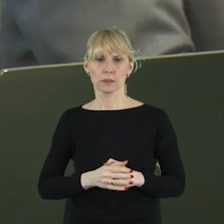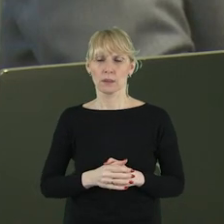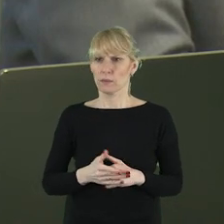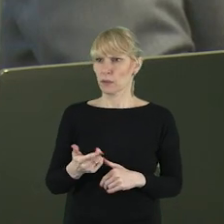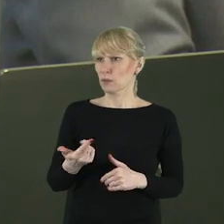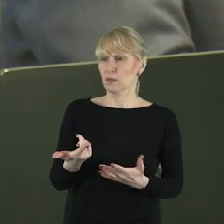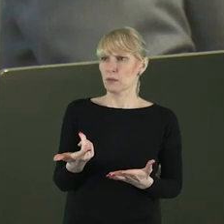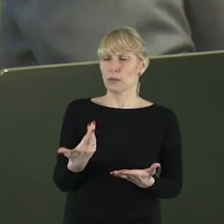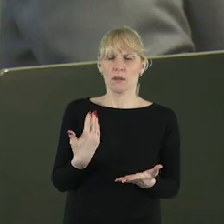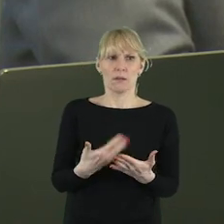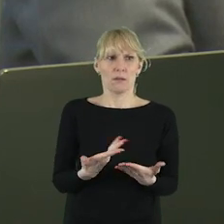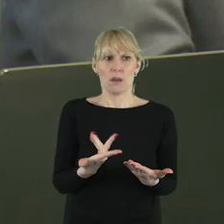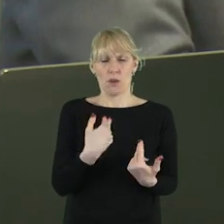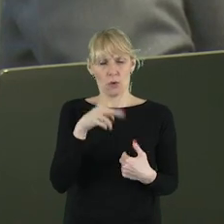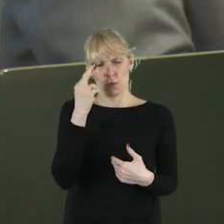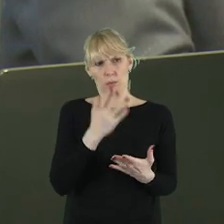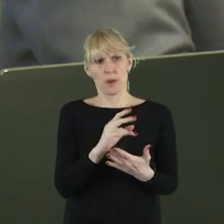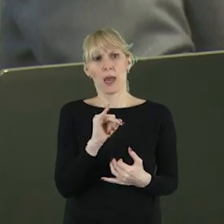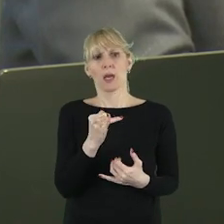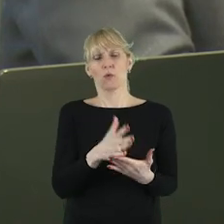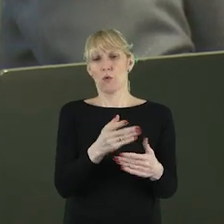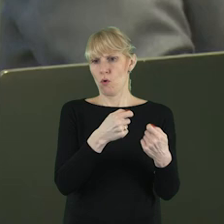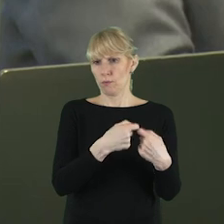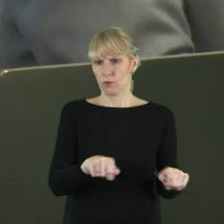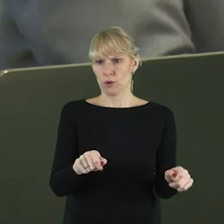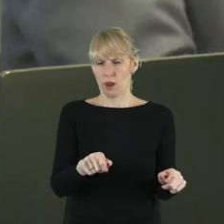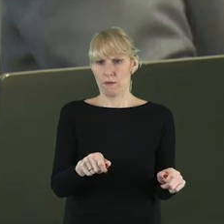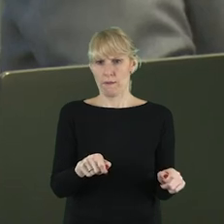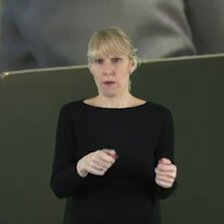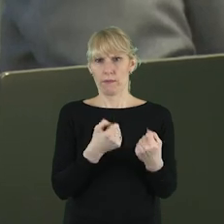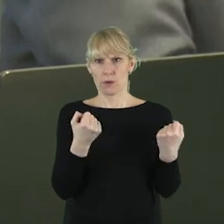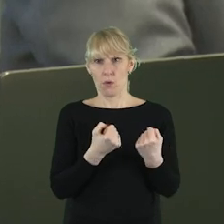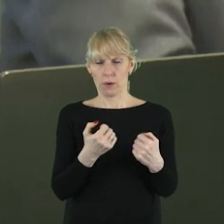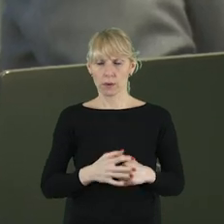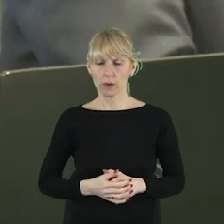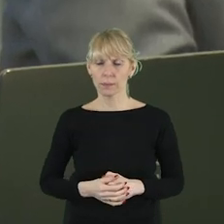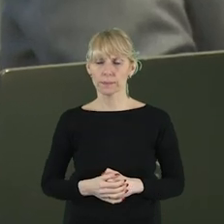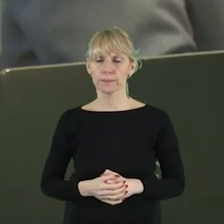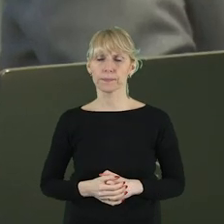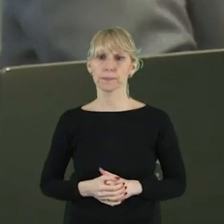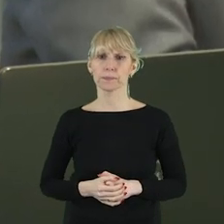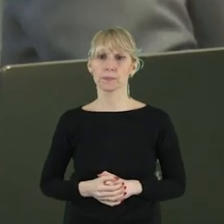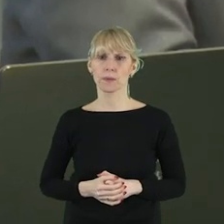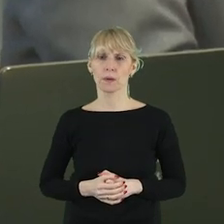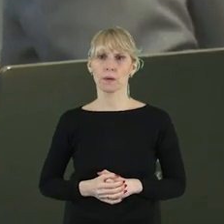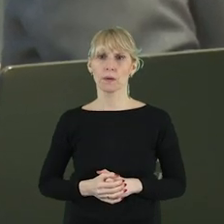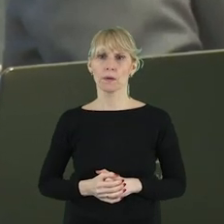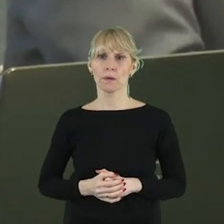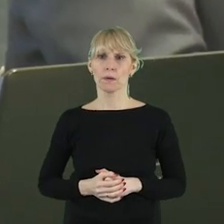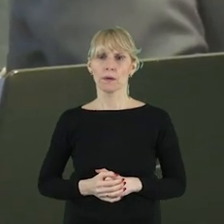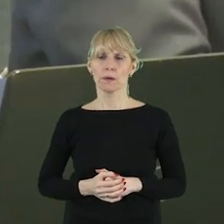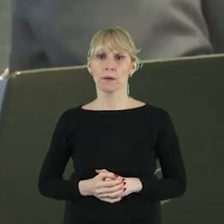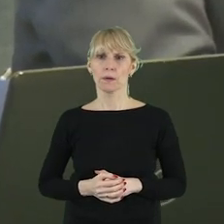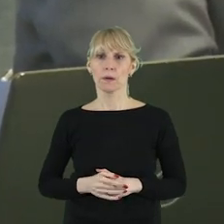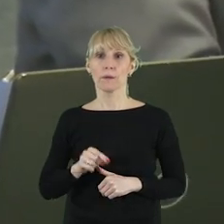W tym roku, przynajmniej w części tego roku, na pewno ta firma realizuje